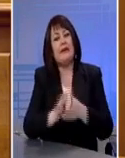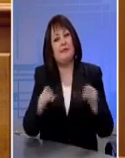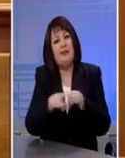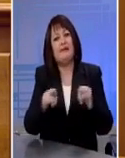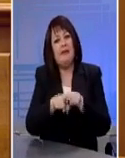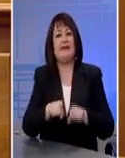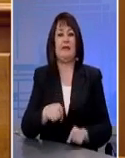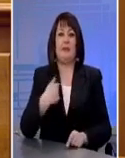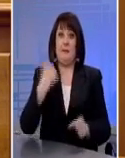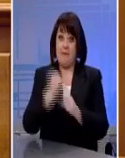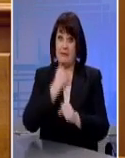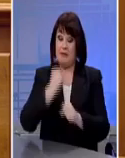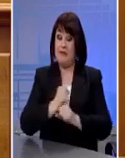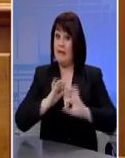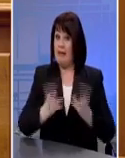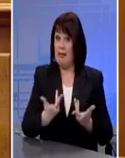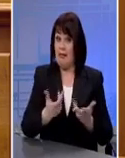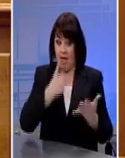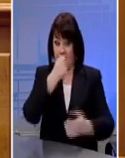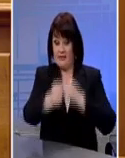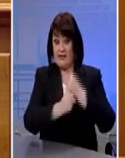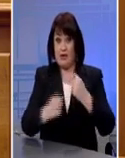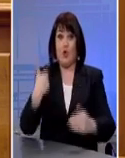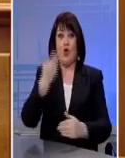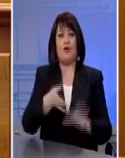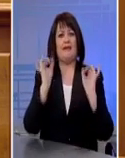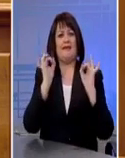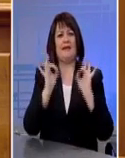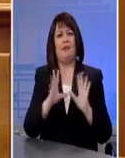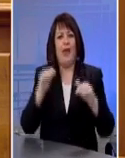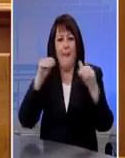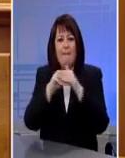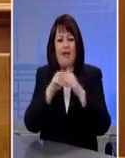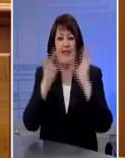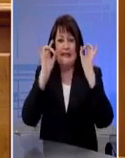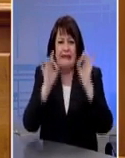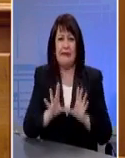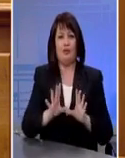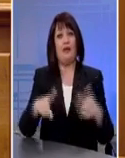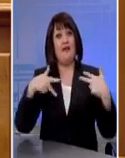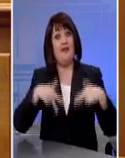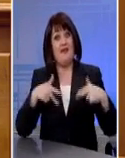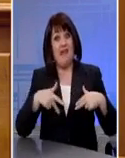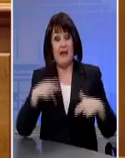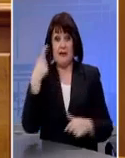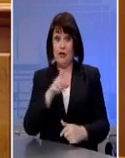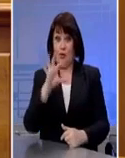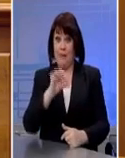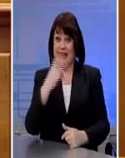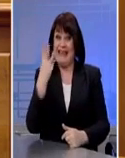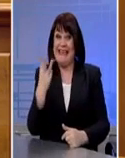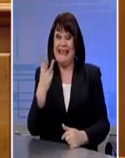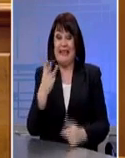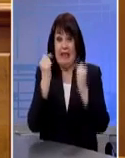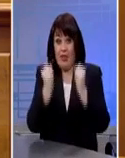Εγώ επιμένω γιατί θεωρώ ότι 6 χρόνια δεν έχει έρθει κανείς επενδυτής εδώ, διότι βλέπουμε μια κυβέρνηση με 153 έδρες